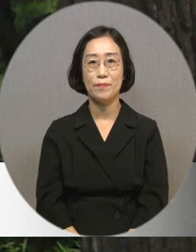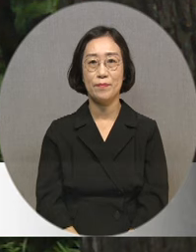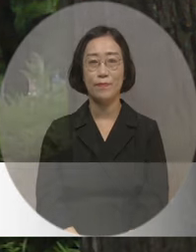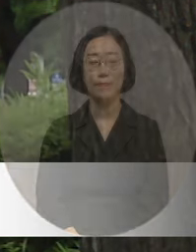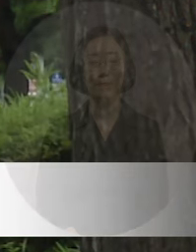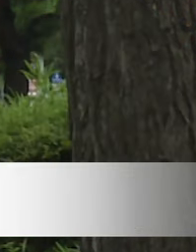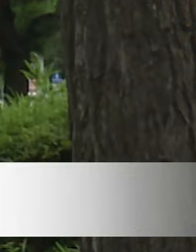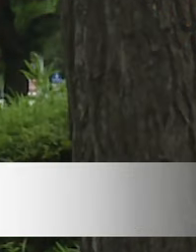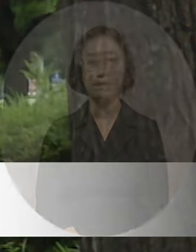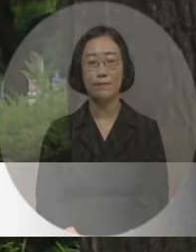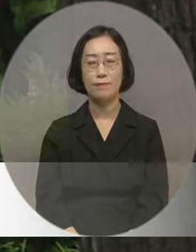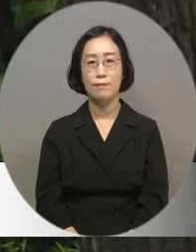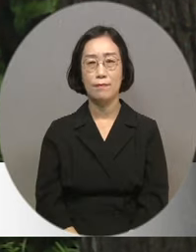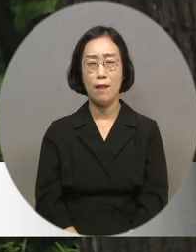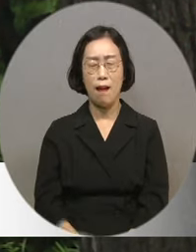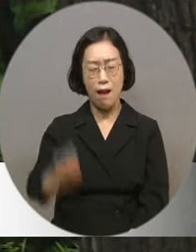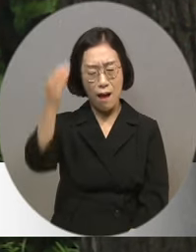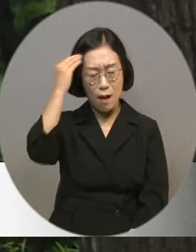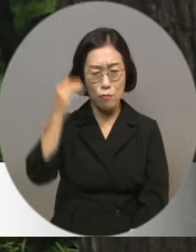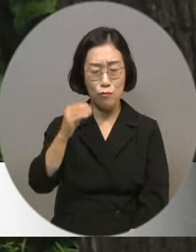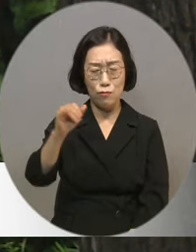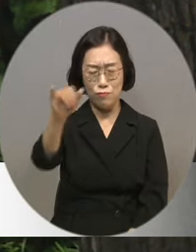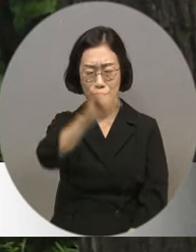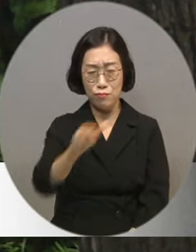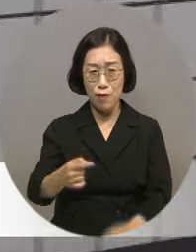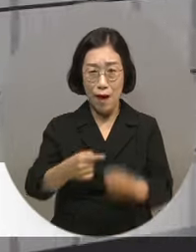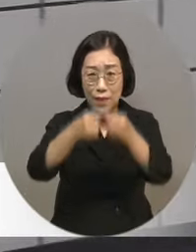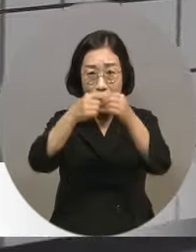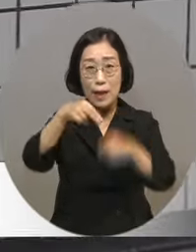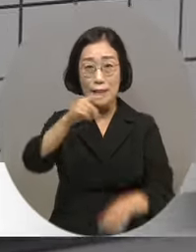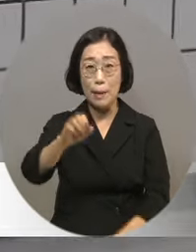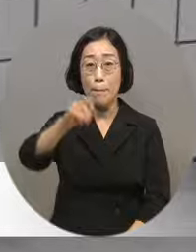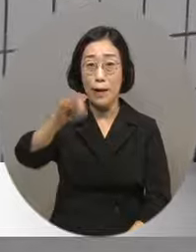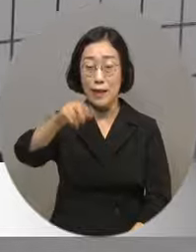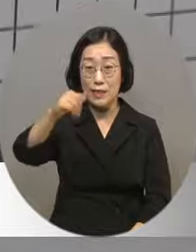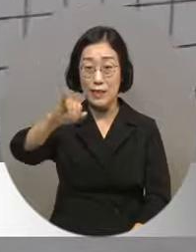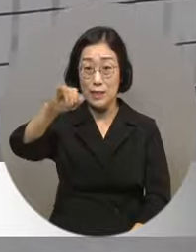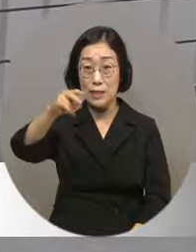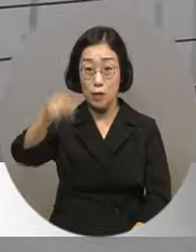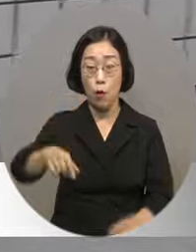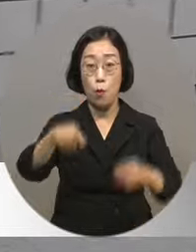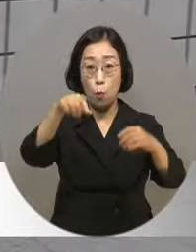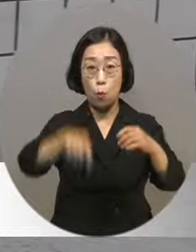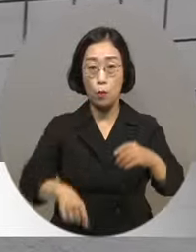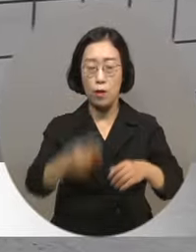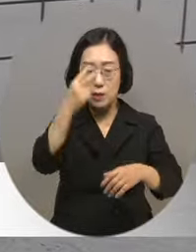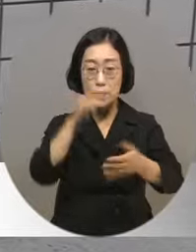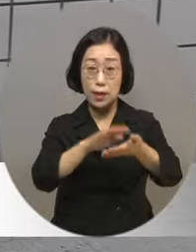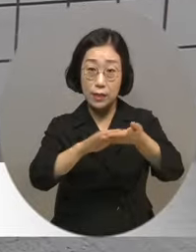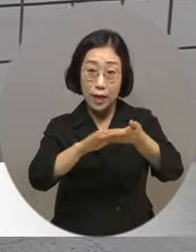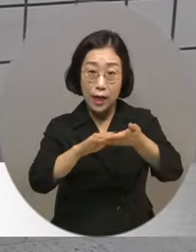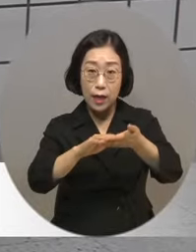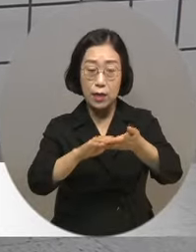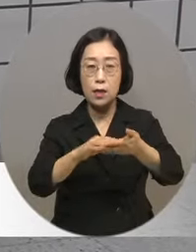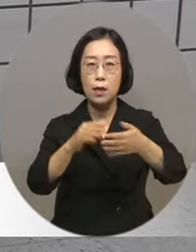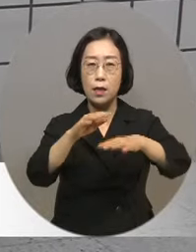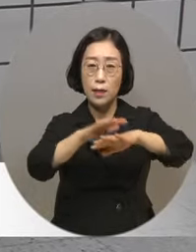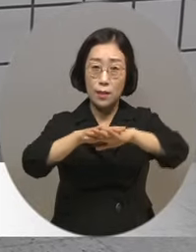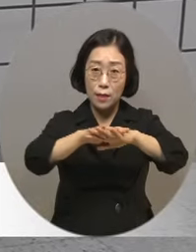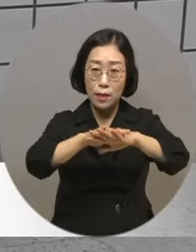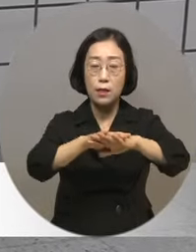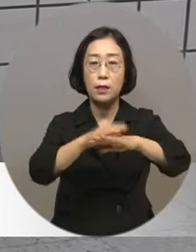기자입니다 국내 유일하게 삼각지역에 설치되어 있는 지하철노선 촉각 지도는 많은 시각 장애인에게